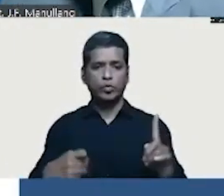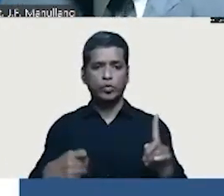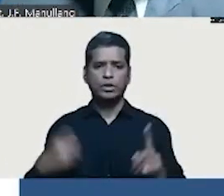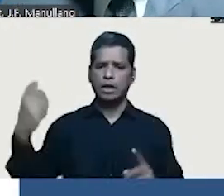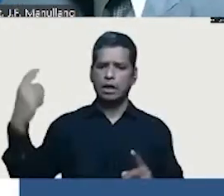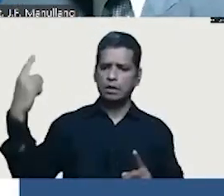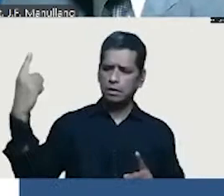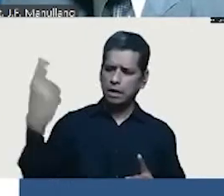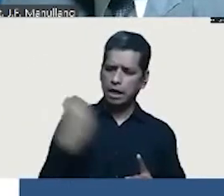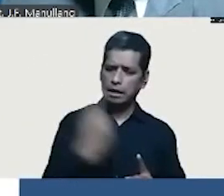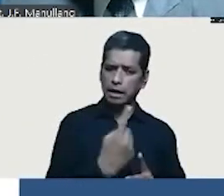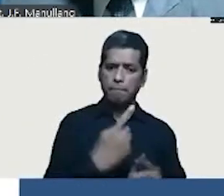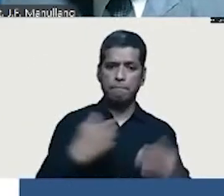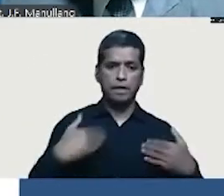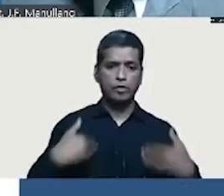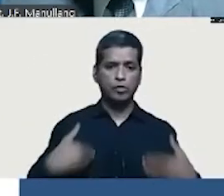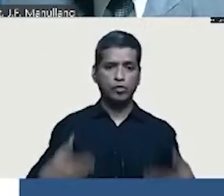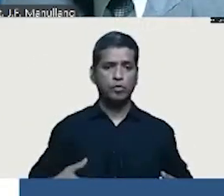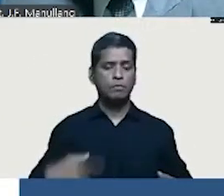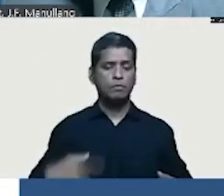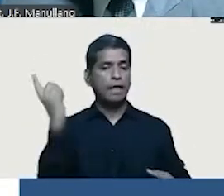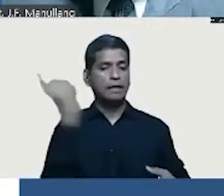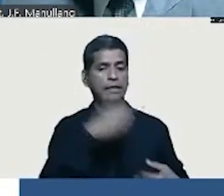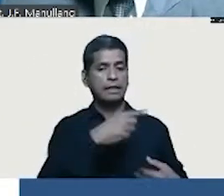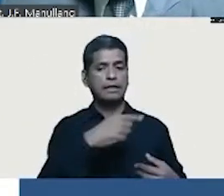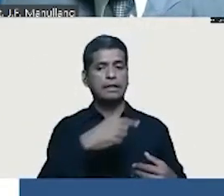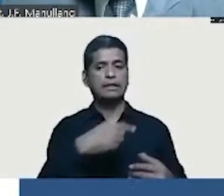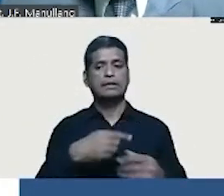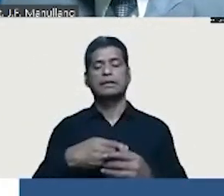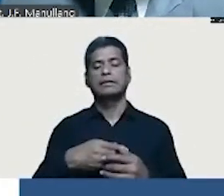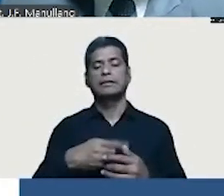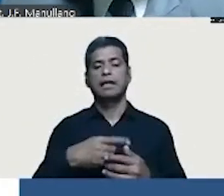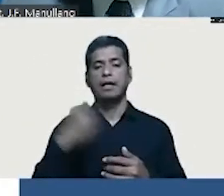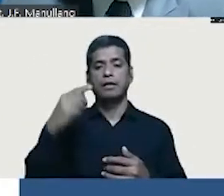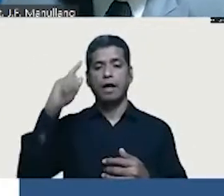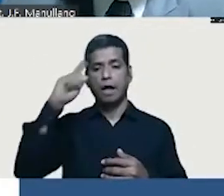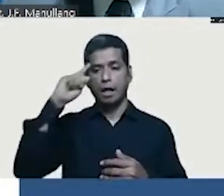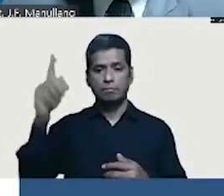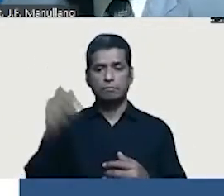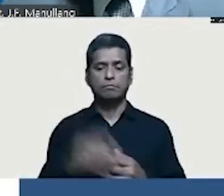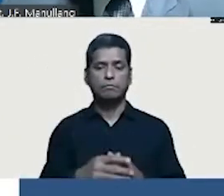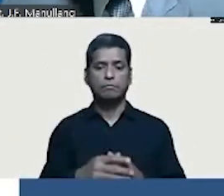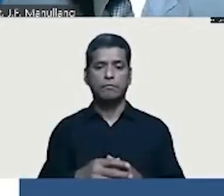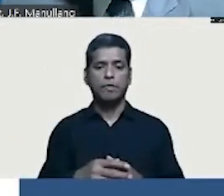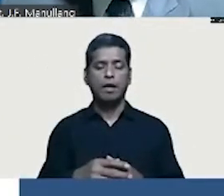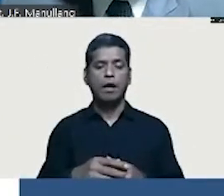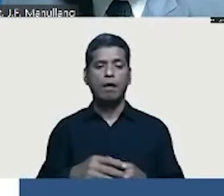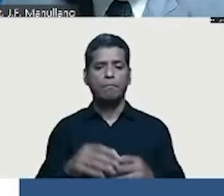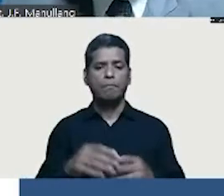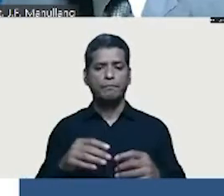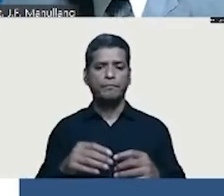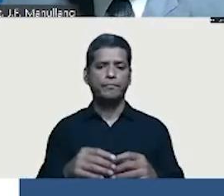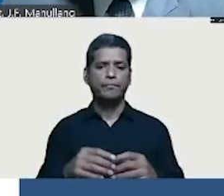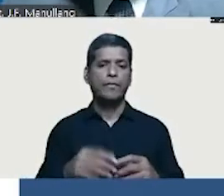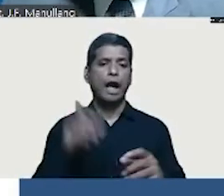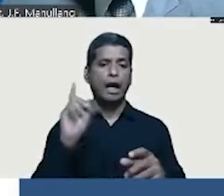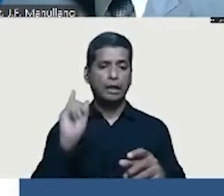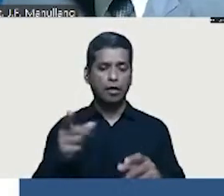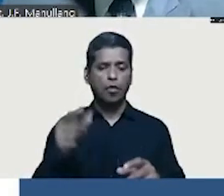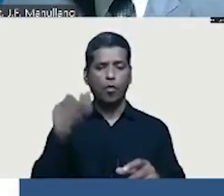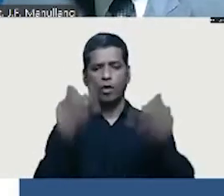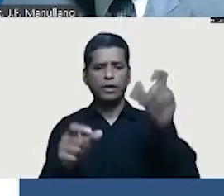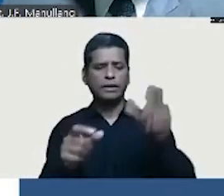sebagai guru-guru atau nabi-nabi yang tidak mengakui ke insaniyah Yesus kemanusiaan Kristus Mereka bilang